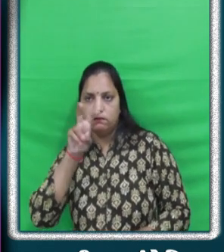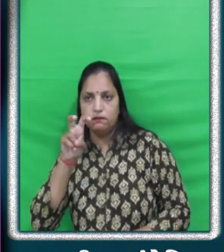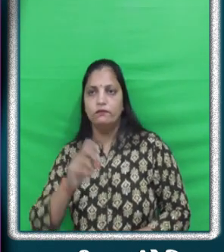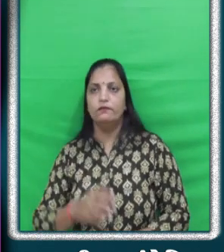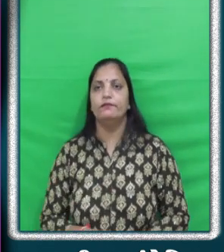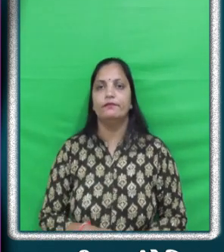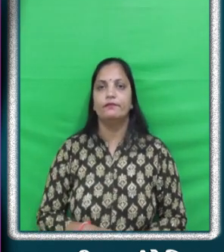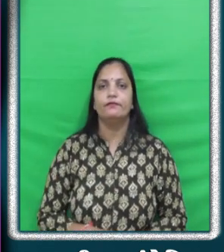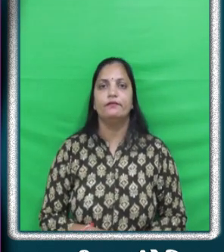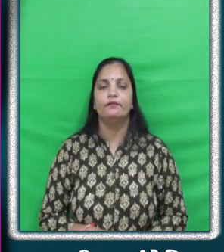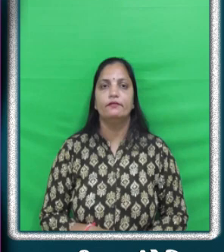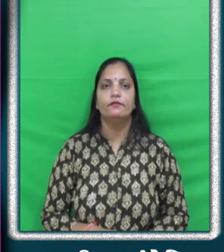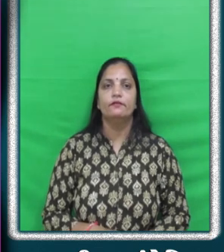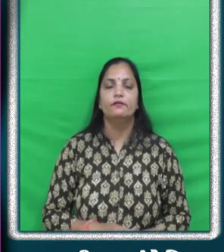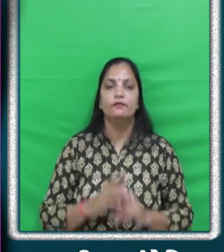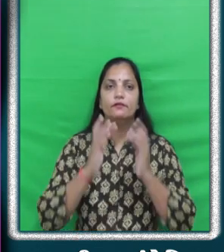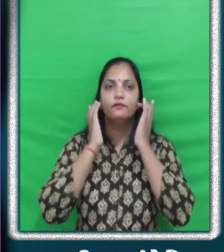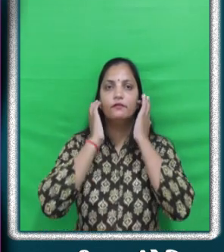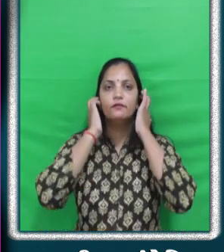કરી શકો છો.